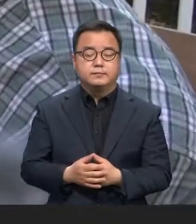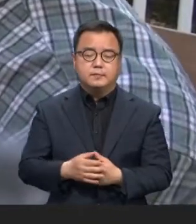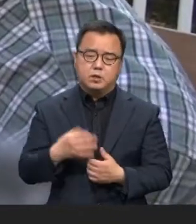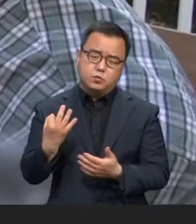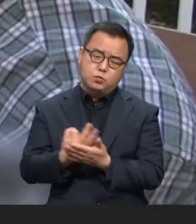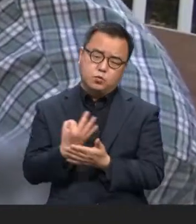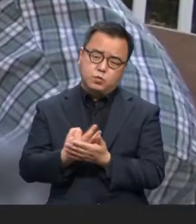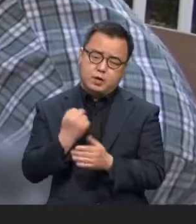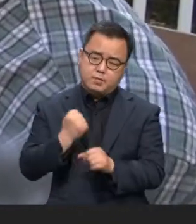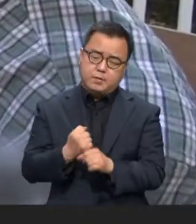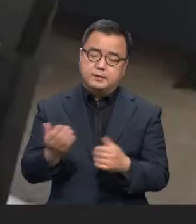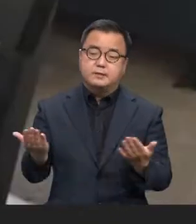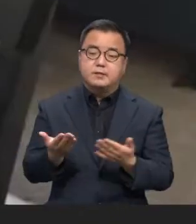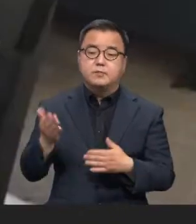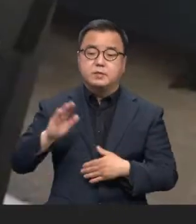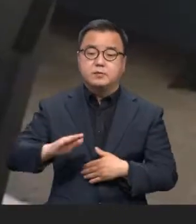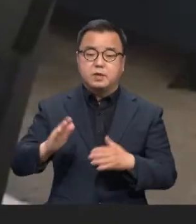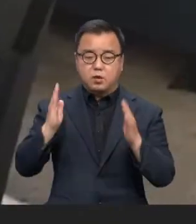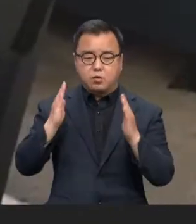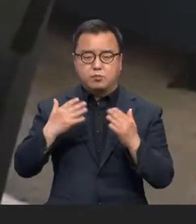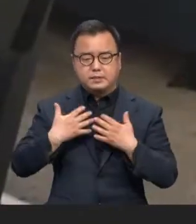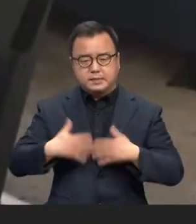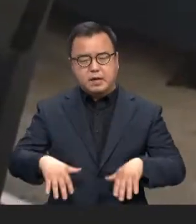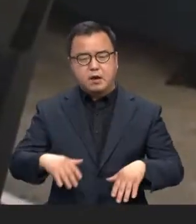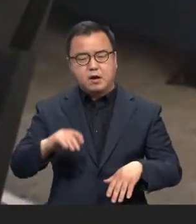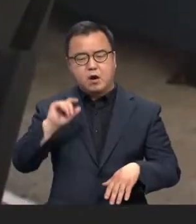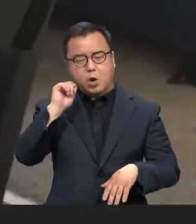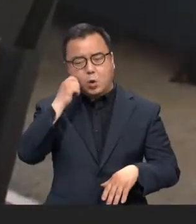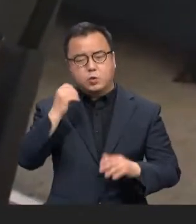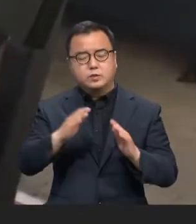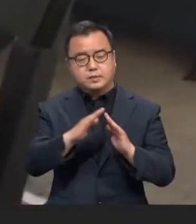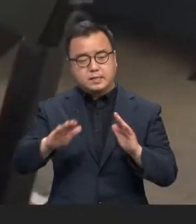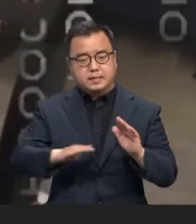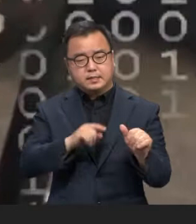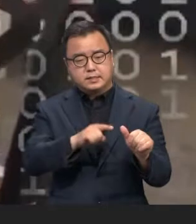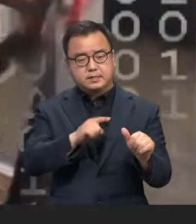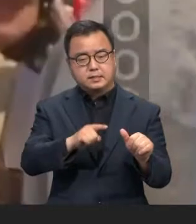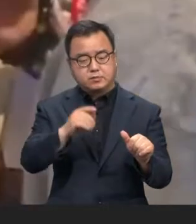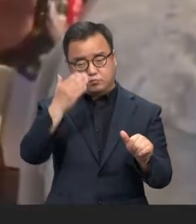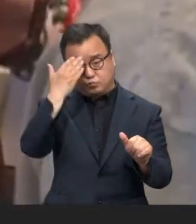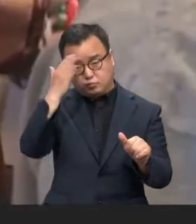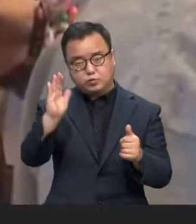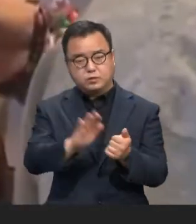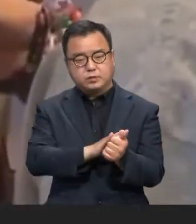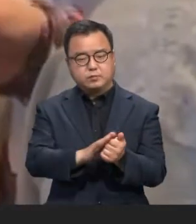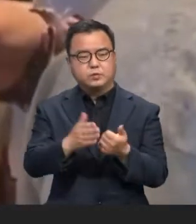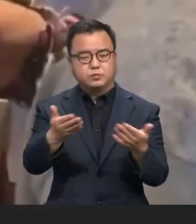내야 하는 사업이지만 학습 취약계층에게 무료로 서비스를 제공하는 것이 공통점입니다.